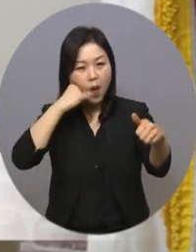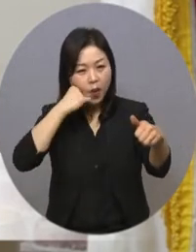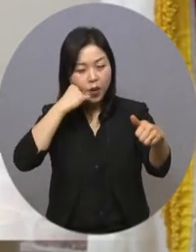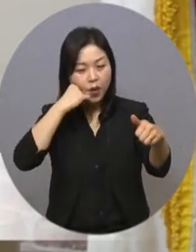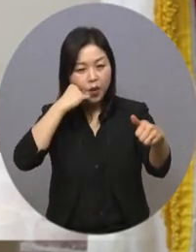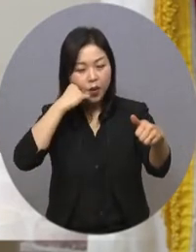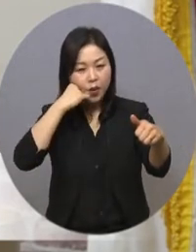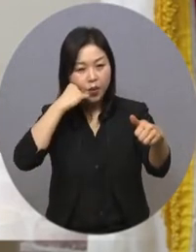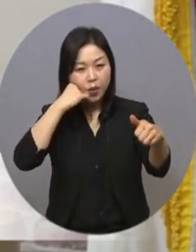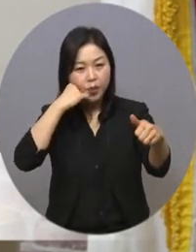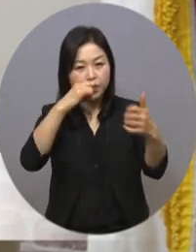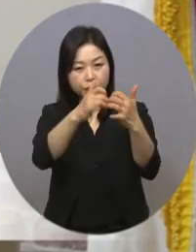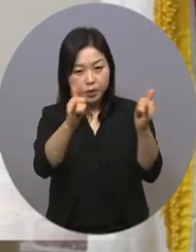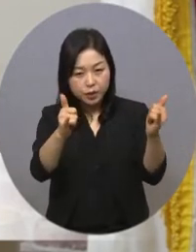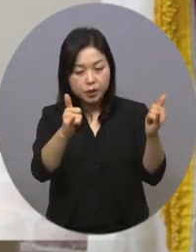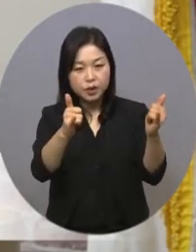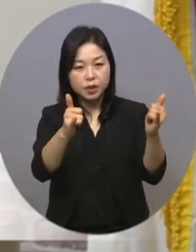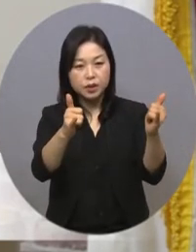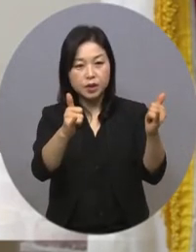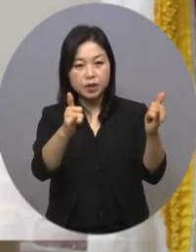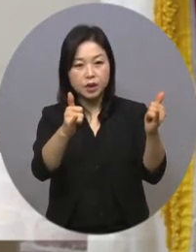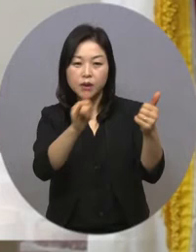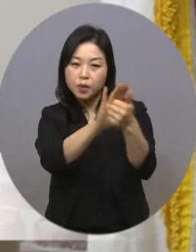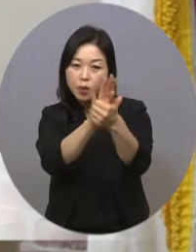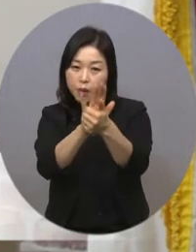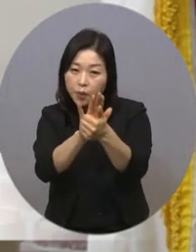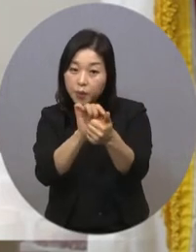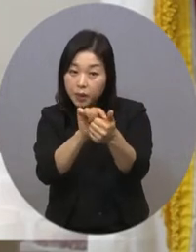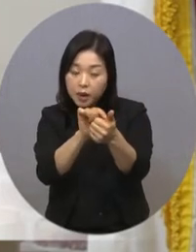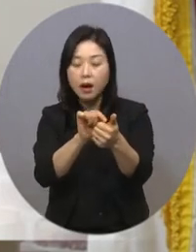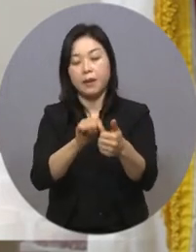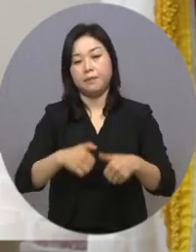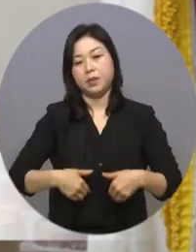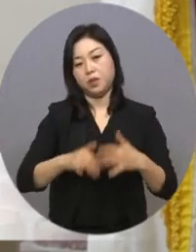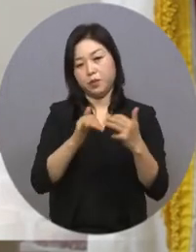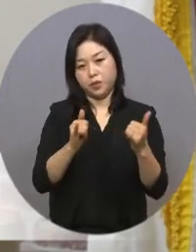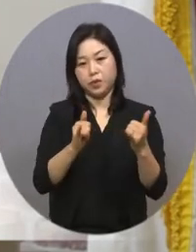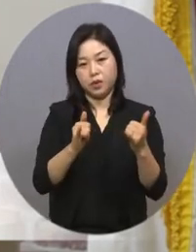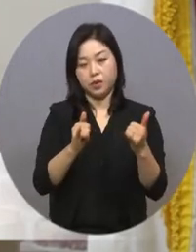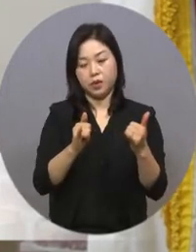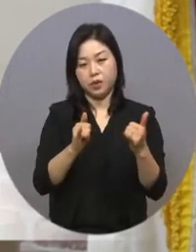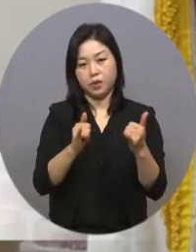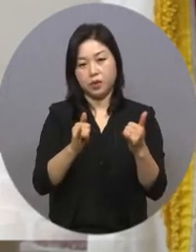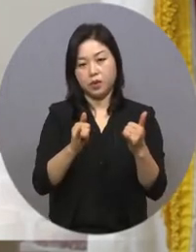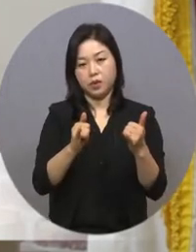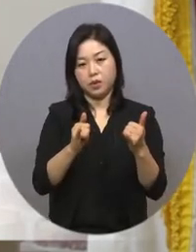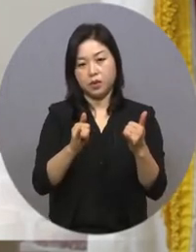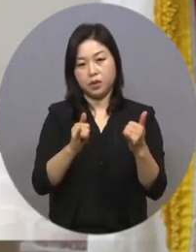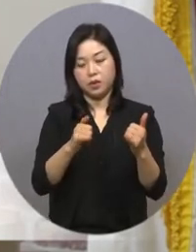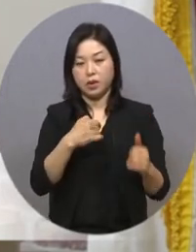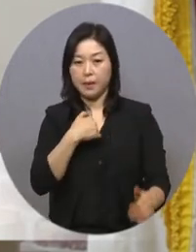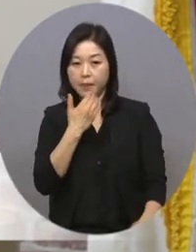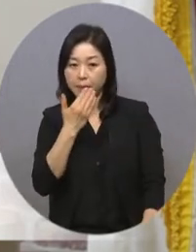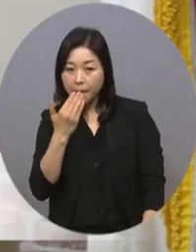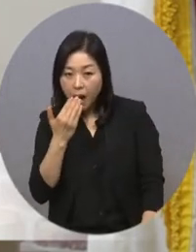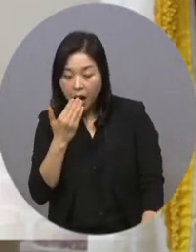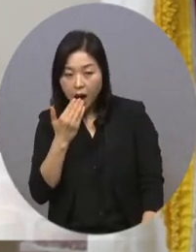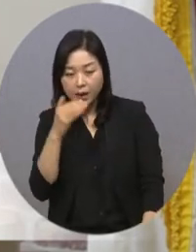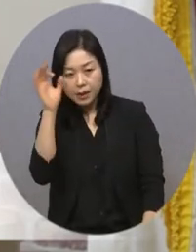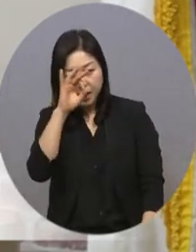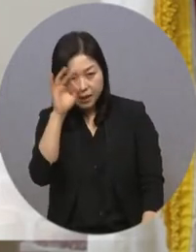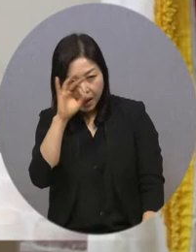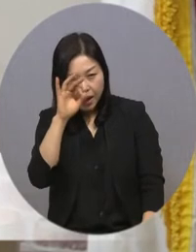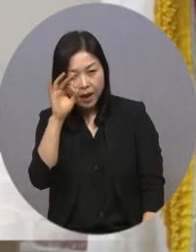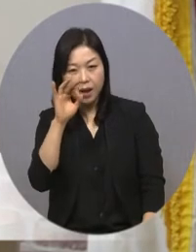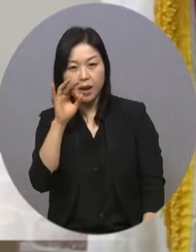계시는 분들이라든지 조금이라도 도움의 손길이 필요한 분들을 위해서 조금이라도 저희가 할 수 있는 게